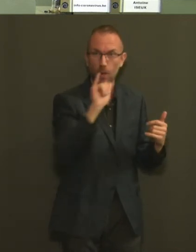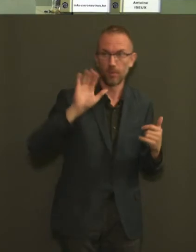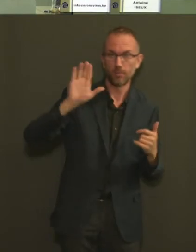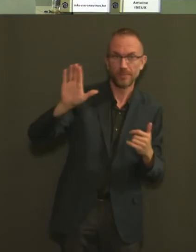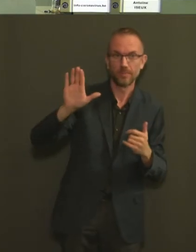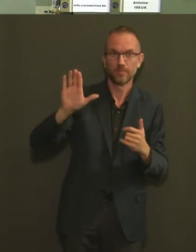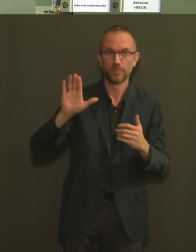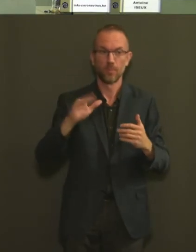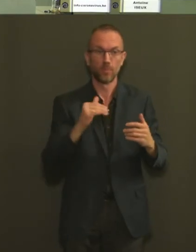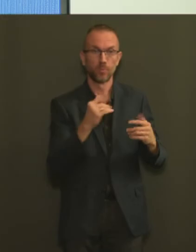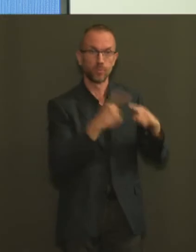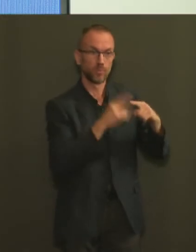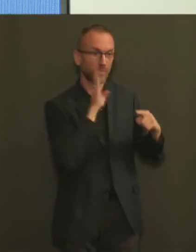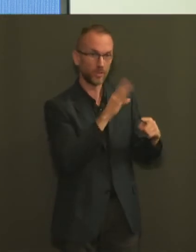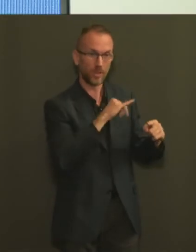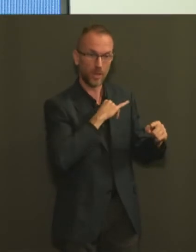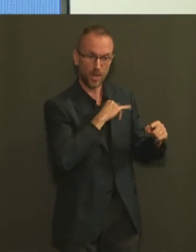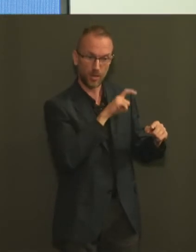combien